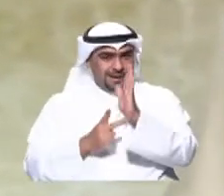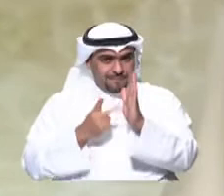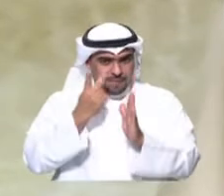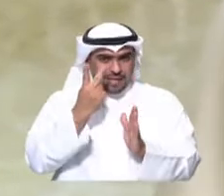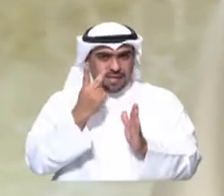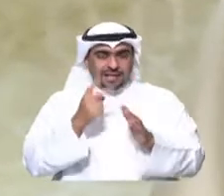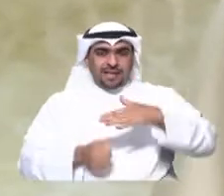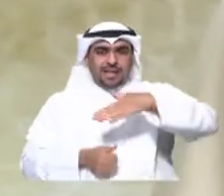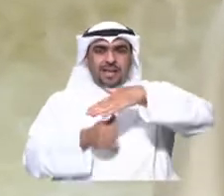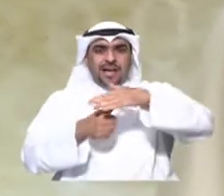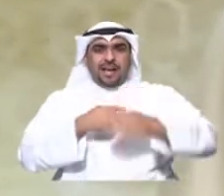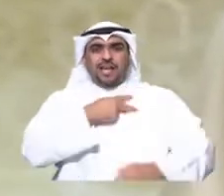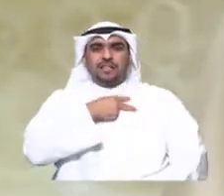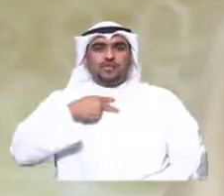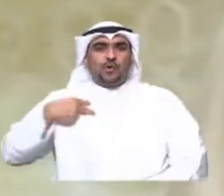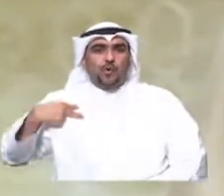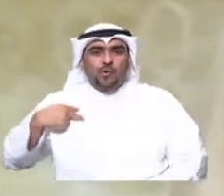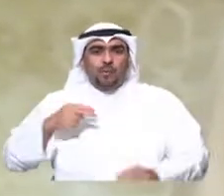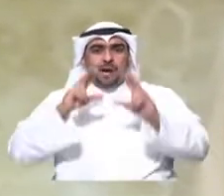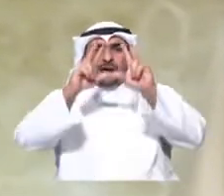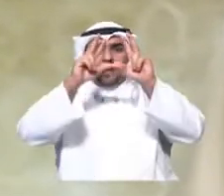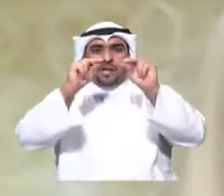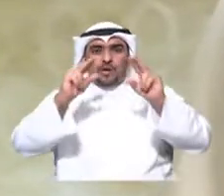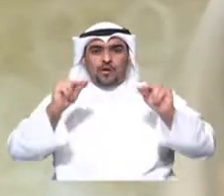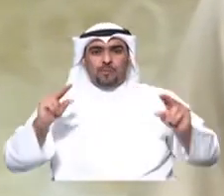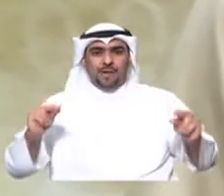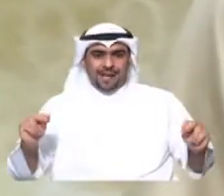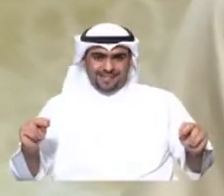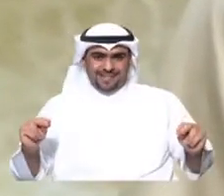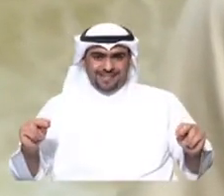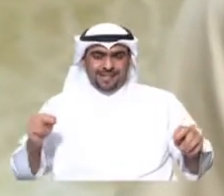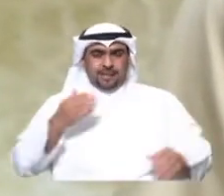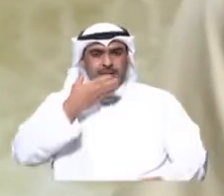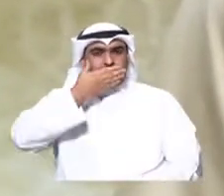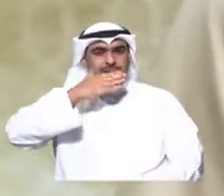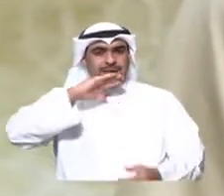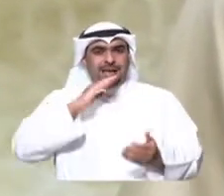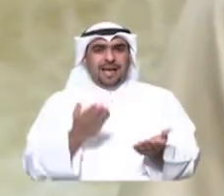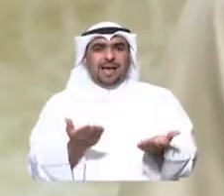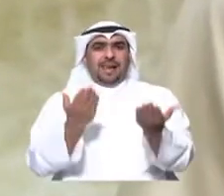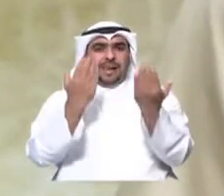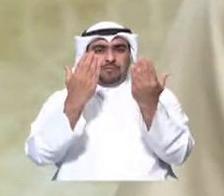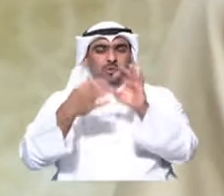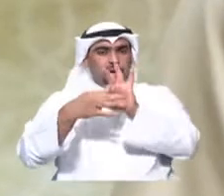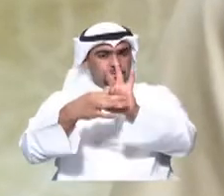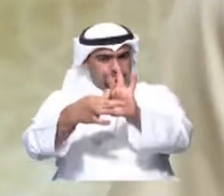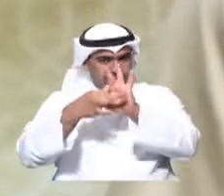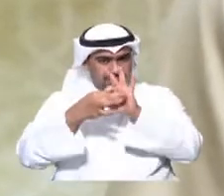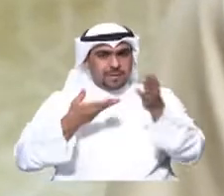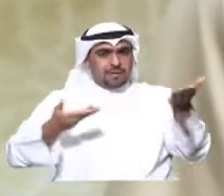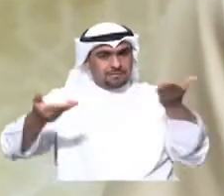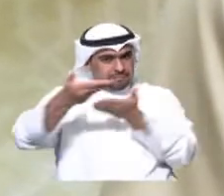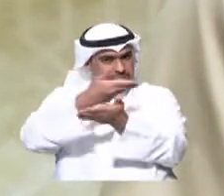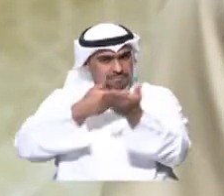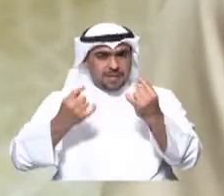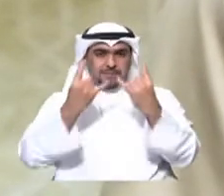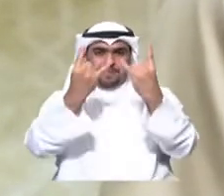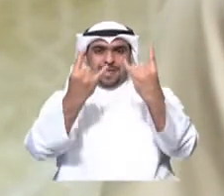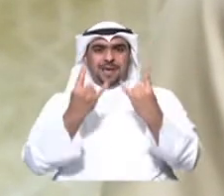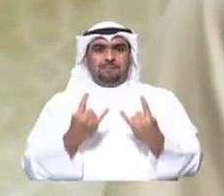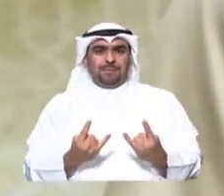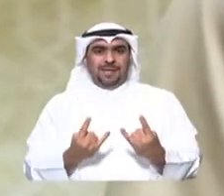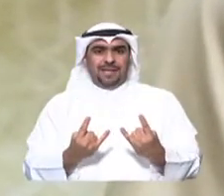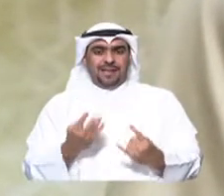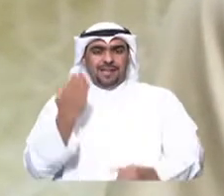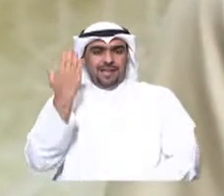رئيس وزراء لبنان الأستاذ نجيب ميقاتي، وكان اللقاء صريح ومفعم